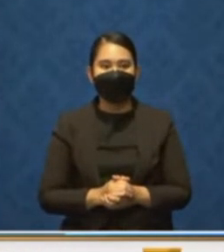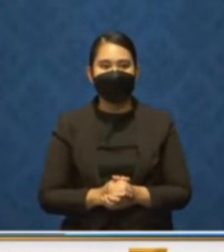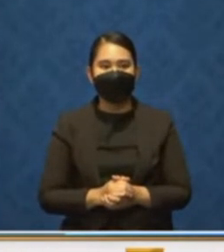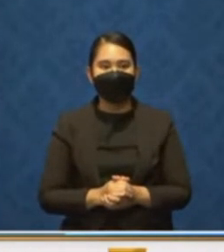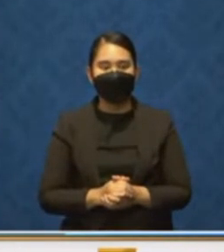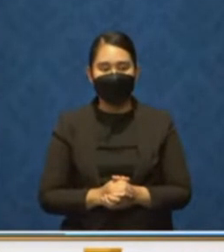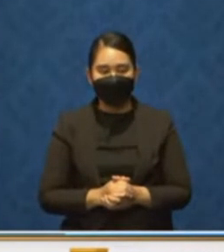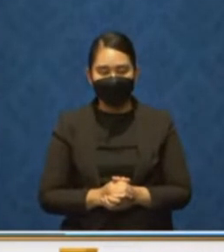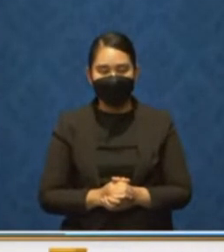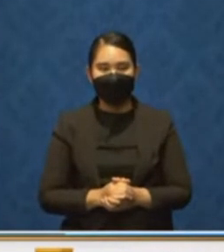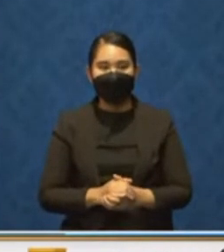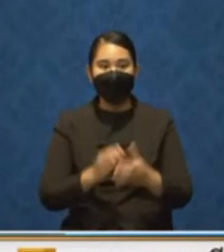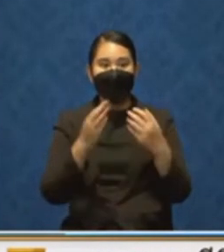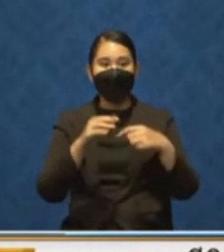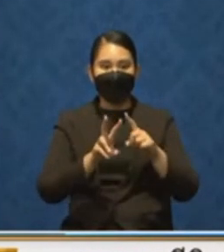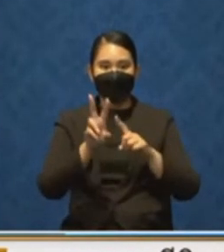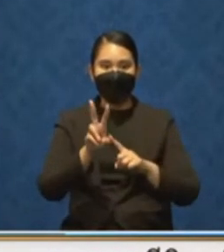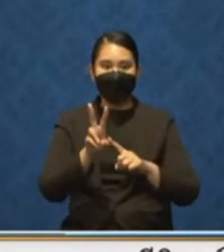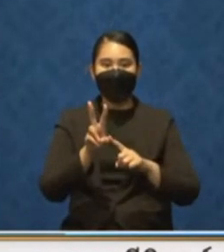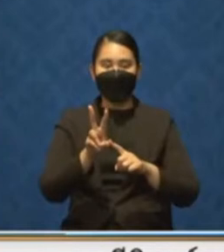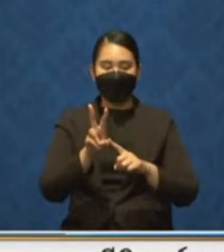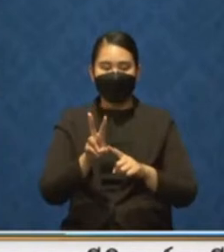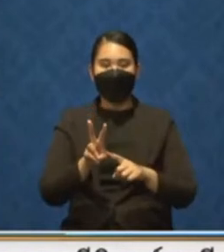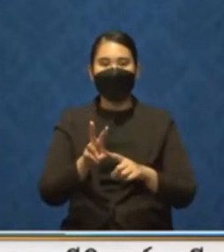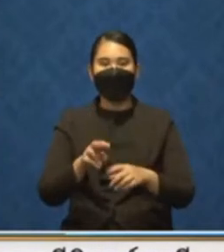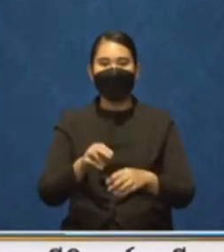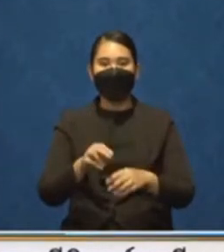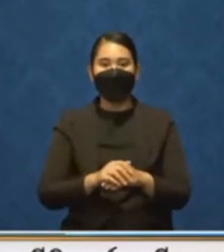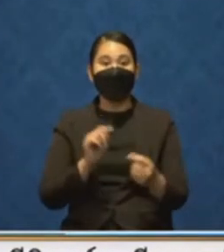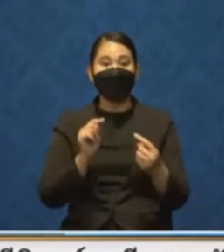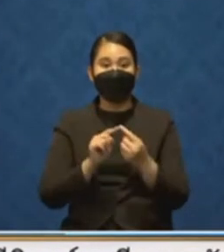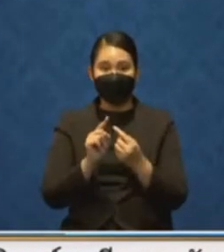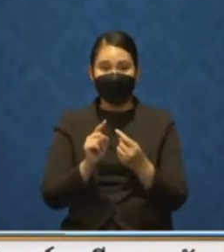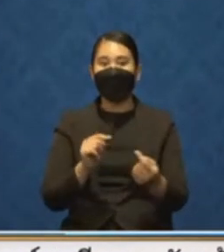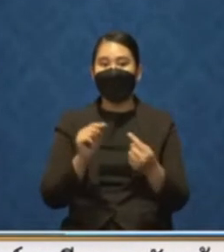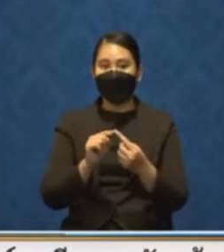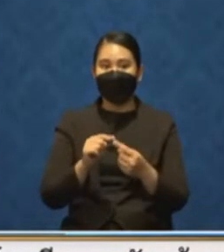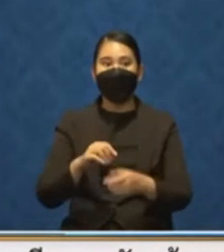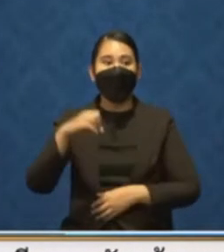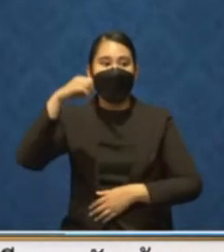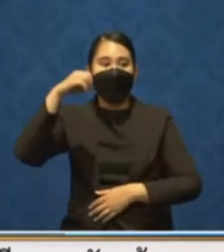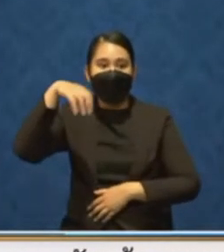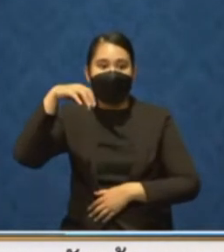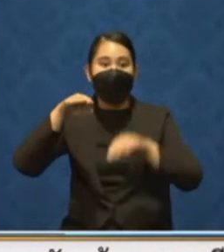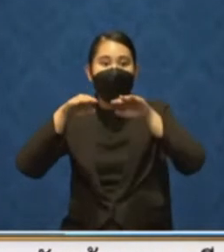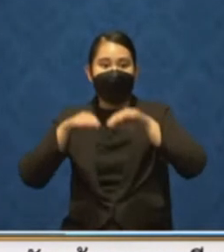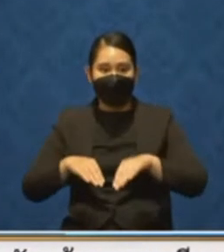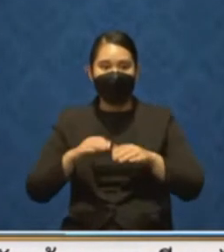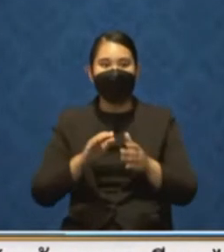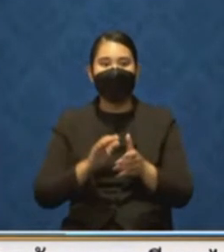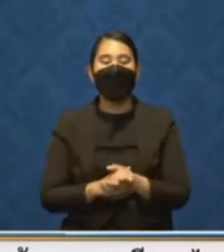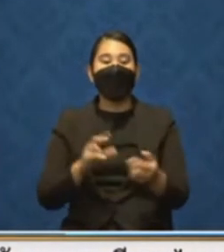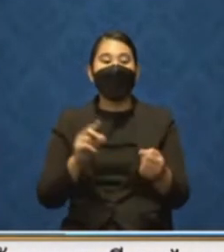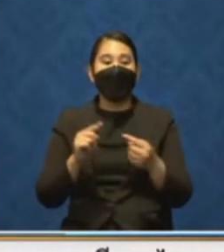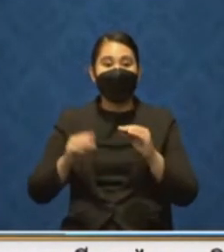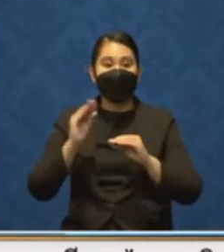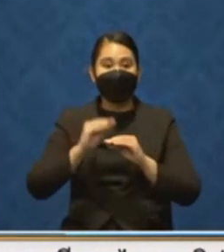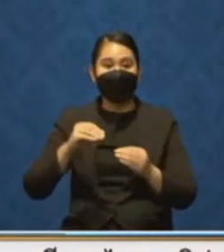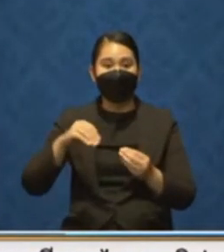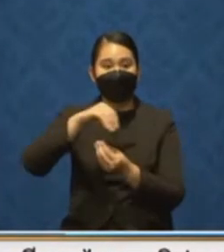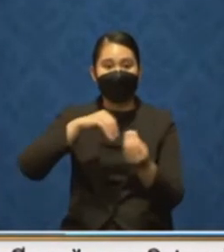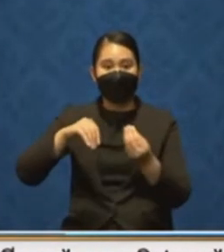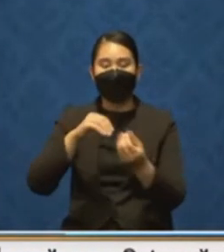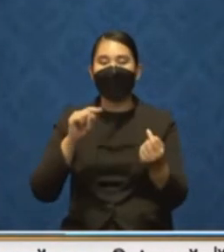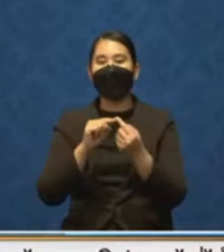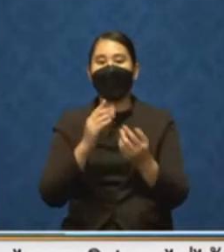เลข 2คือการปรับโครงสร้างพลังงานแล้วต้องลดสัดส่วนการใช้เชื้อเพลิงฟอสซิลให้ได้เพิ่งกระชับอะไรกันเวียนพาสะอาดที่มีต่อสิ่งแวดล้อม